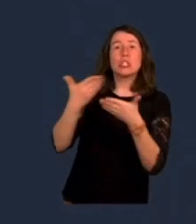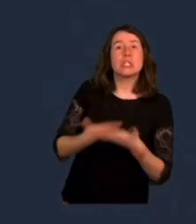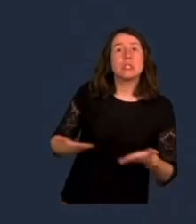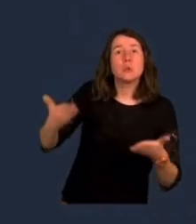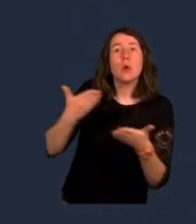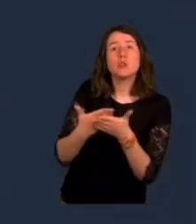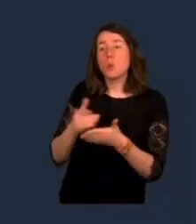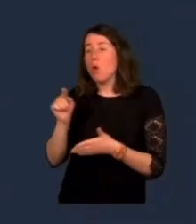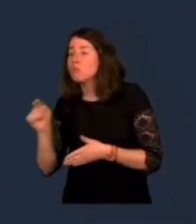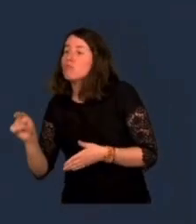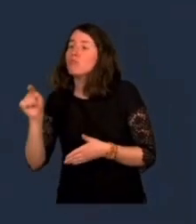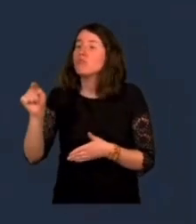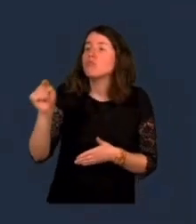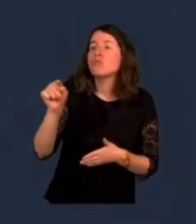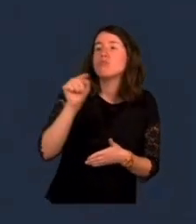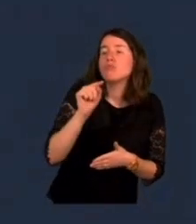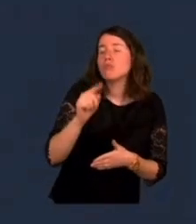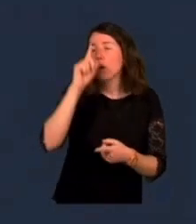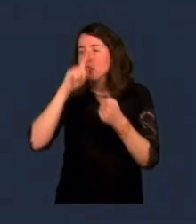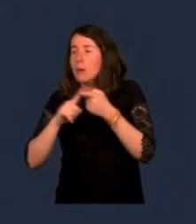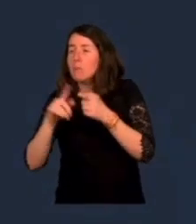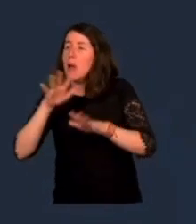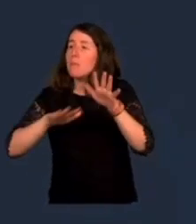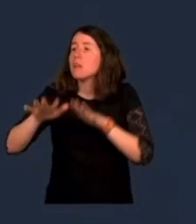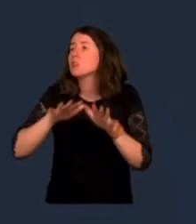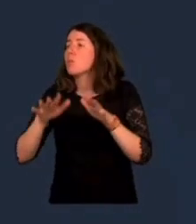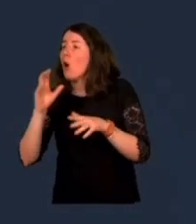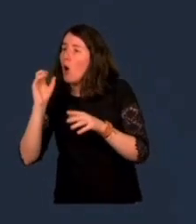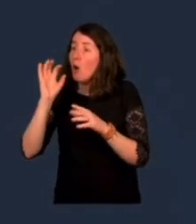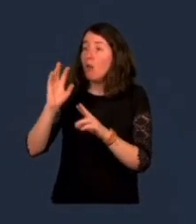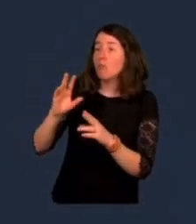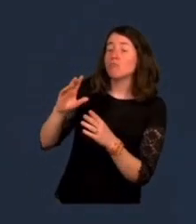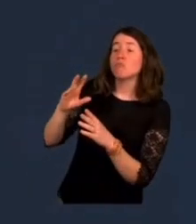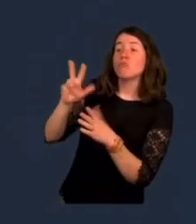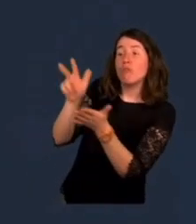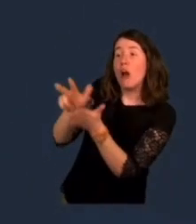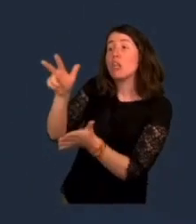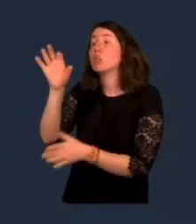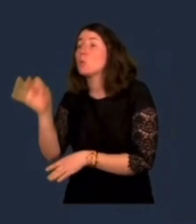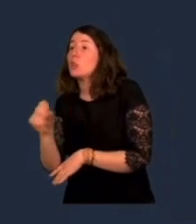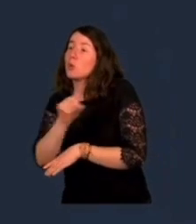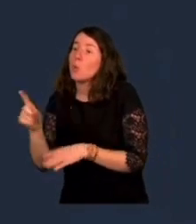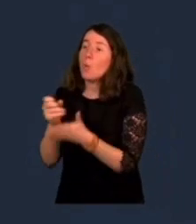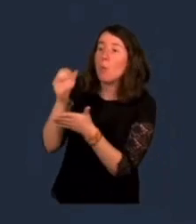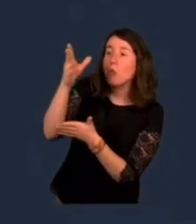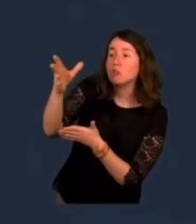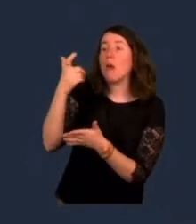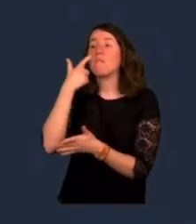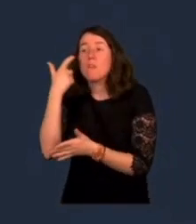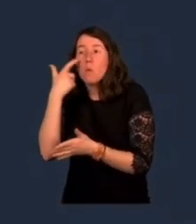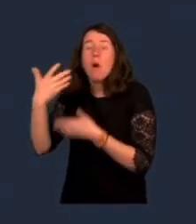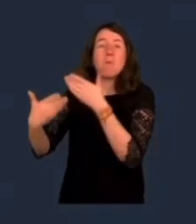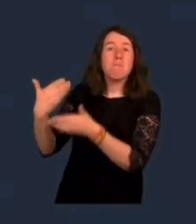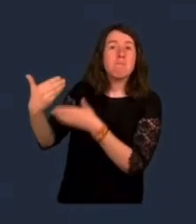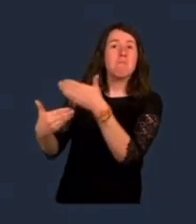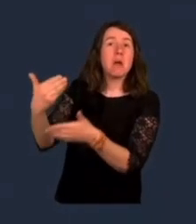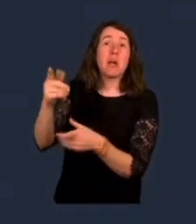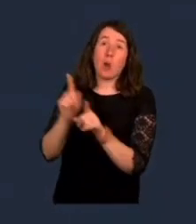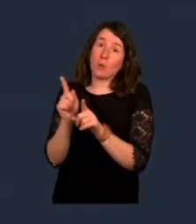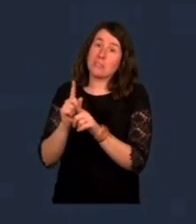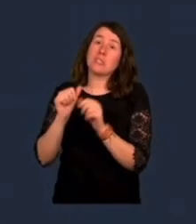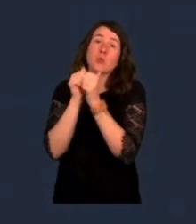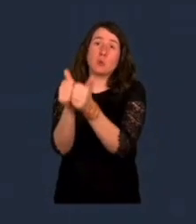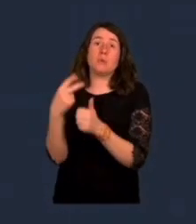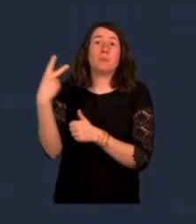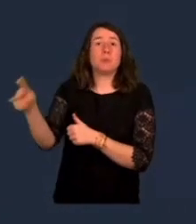décidera selon l'importance en termes d'aménagement du territoire, de la validité de tel ou tel projet et évidemment selon ses